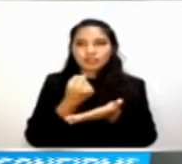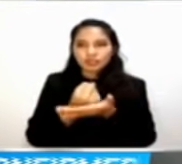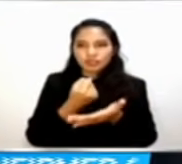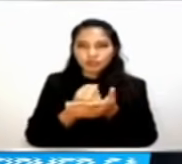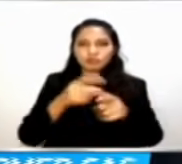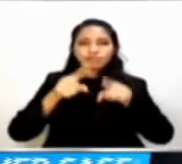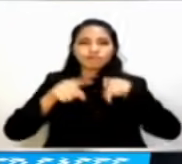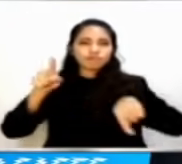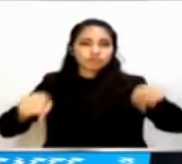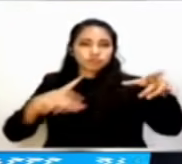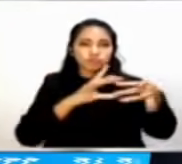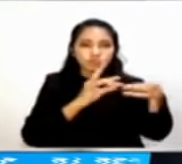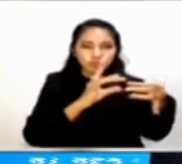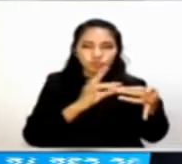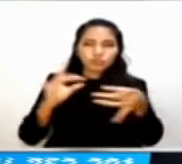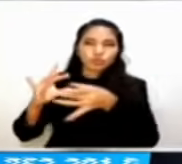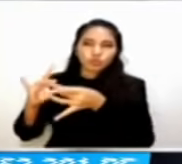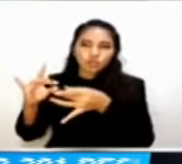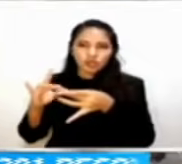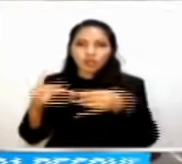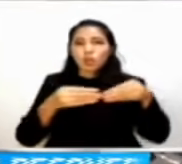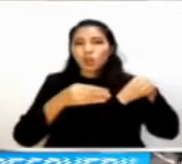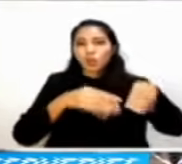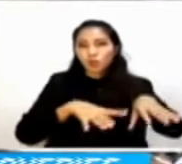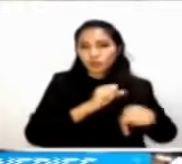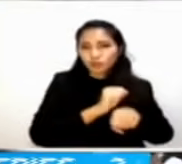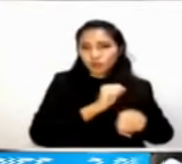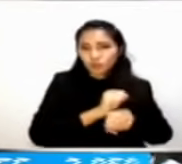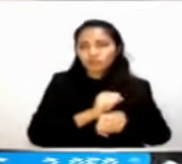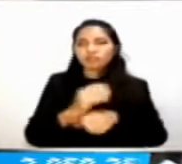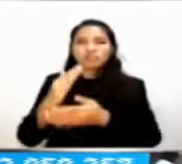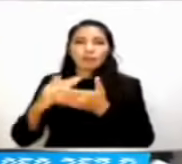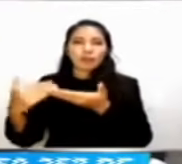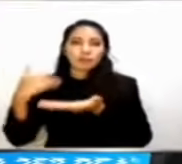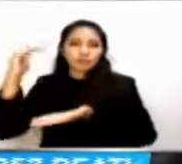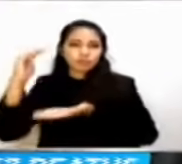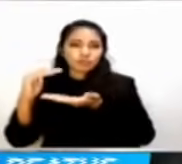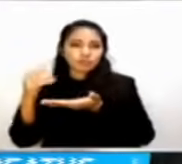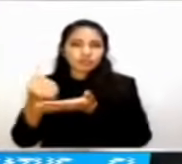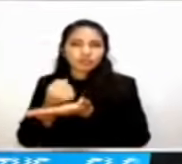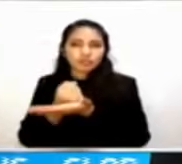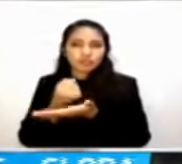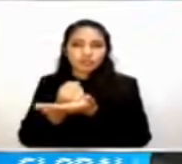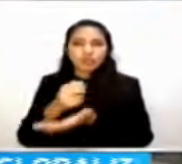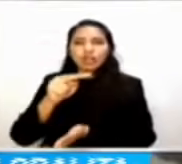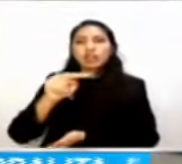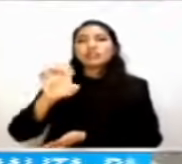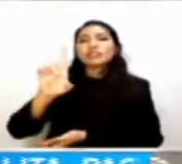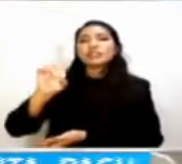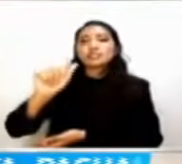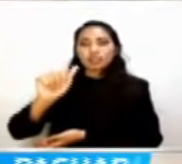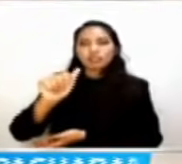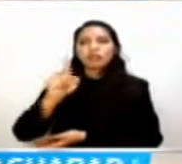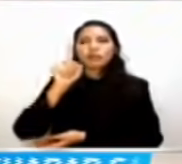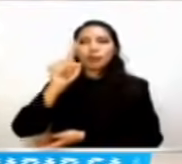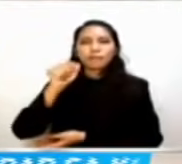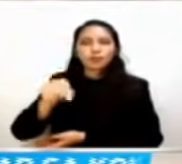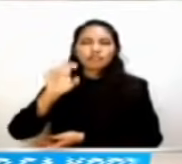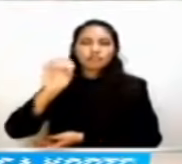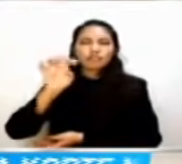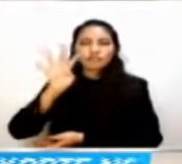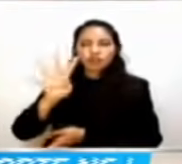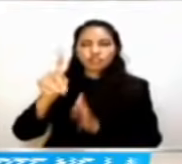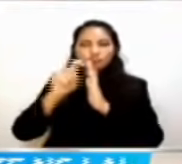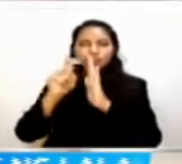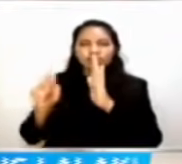trabaho, may nabawasan. Sabi ng NEDA, ipagpalagay nating ang 1.04 trillion pesos na nawala sa kita ng mga